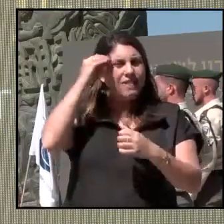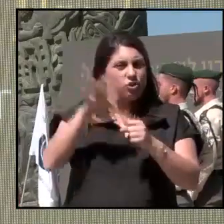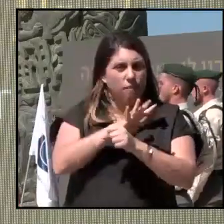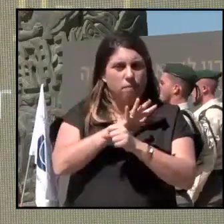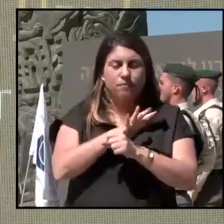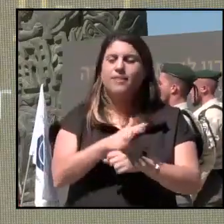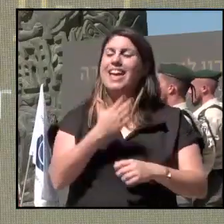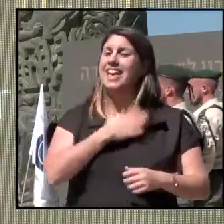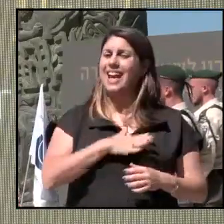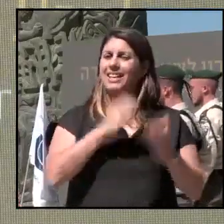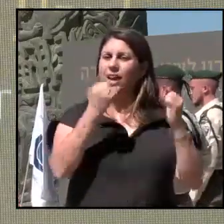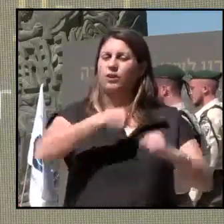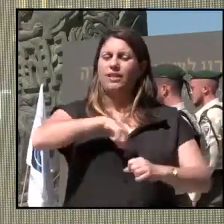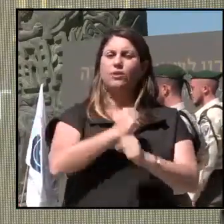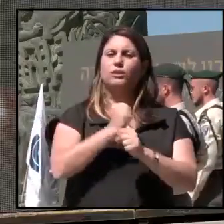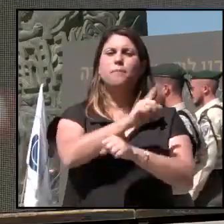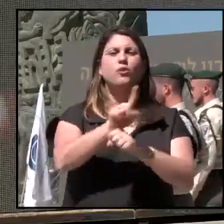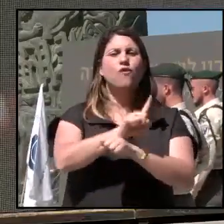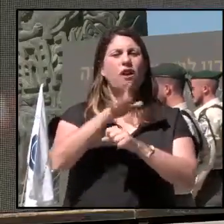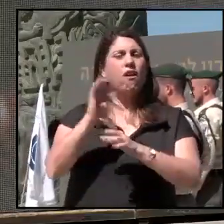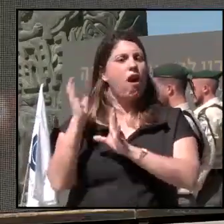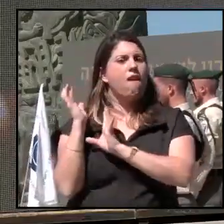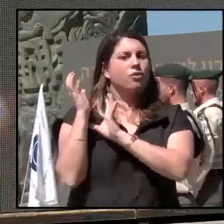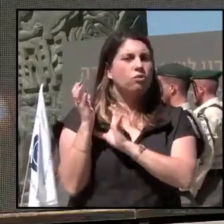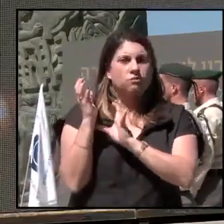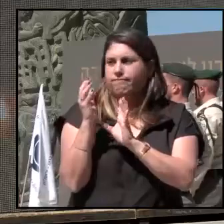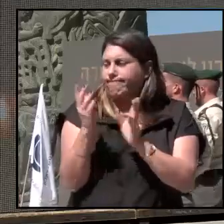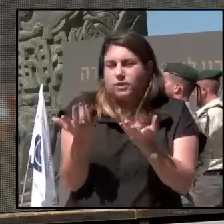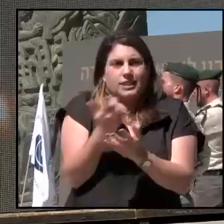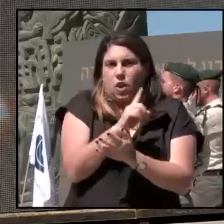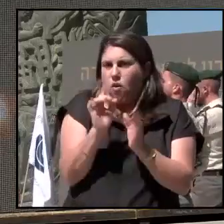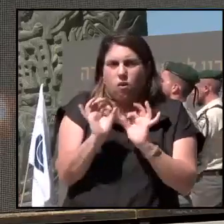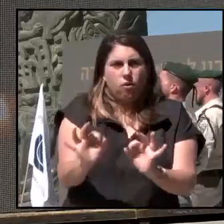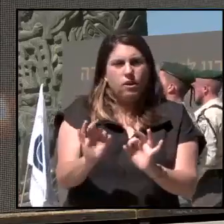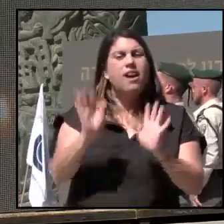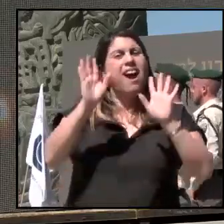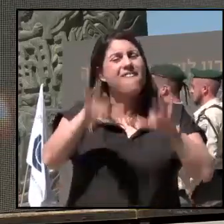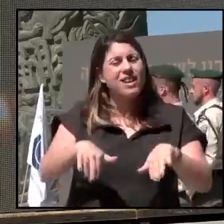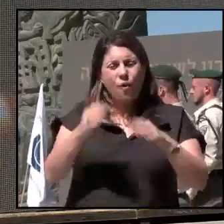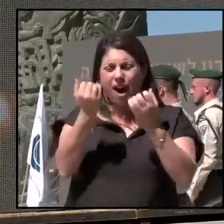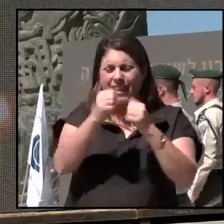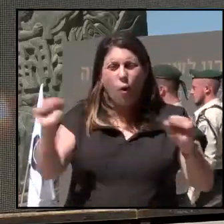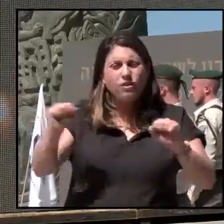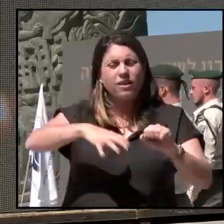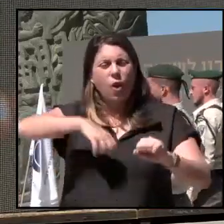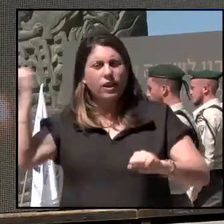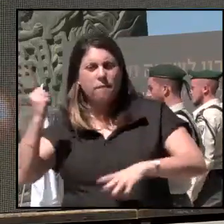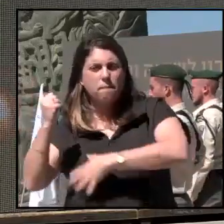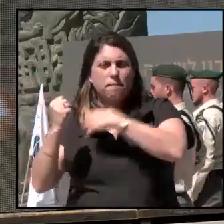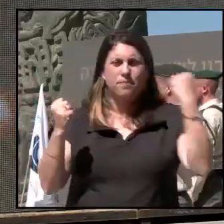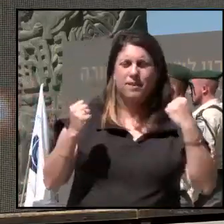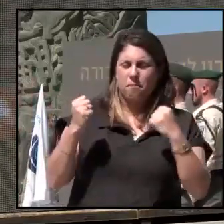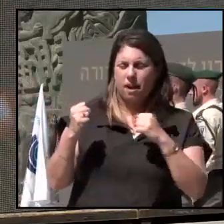חג החירות אנו עושים עדיין בתקופה של עבדות שאיננה אנושית, ואף על פי שהחירות נדרסת כל הימים